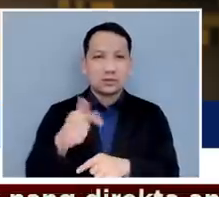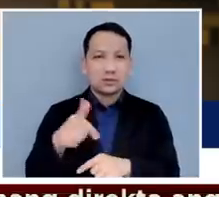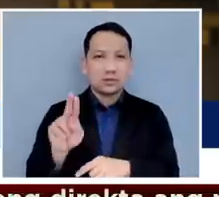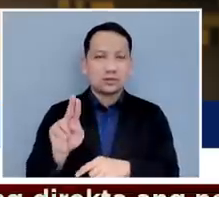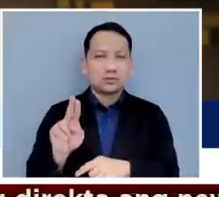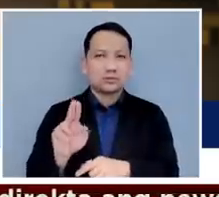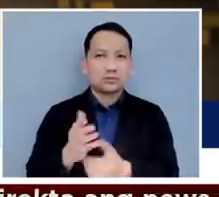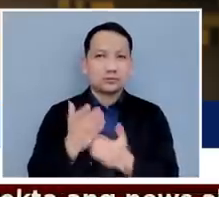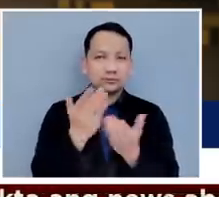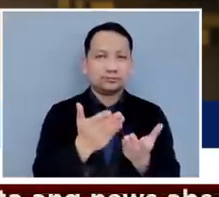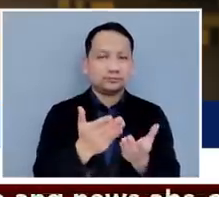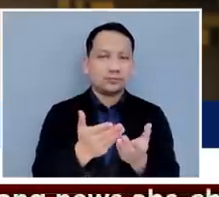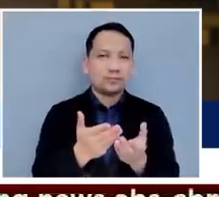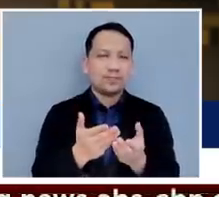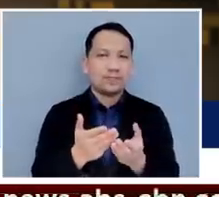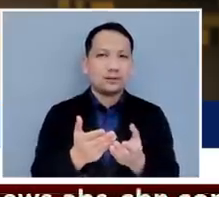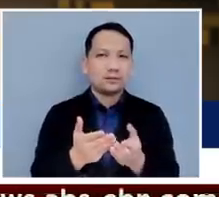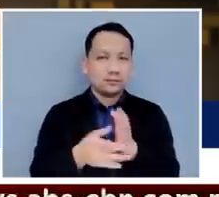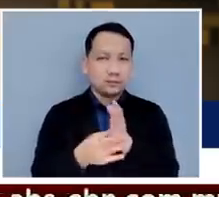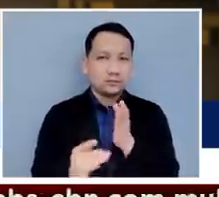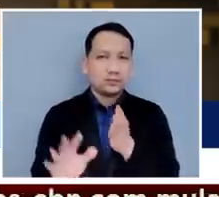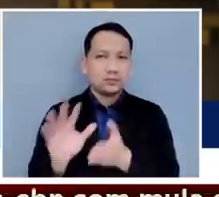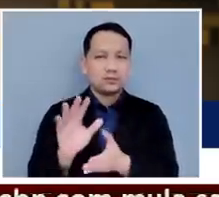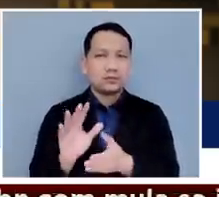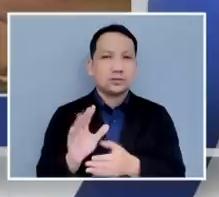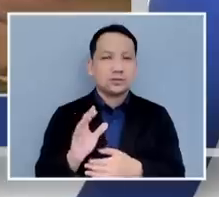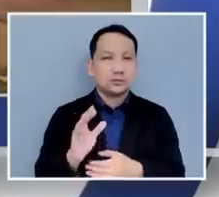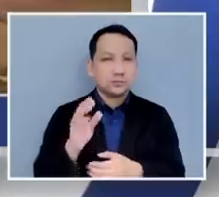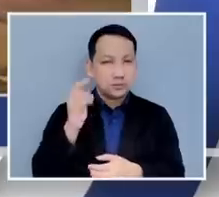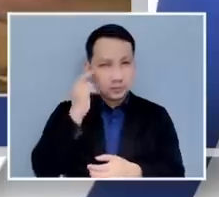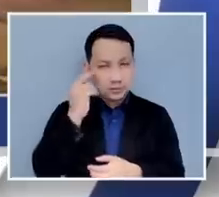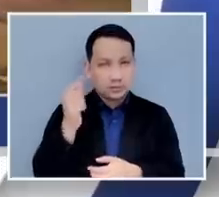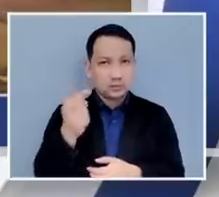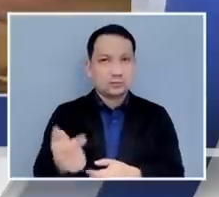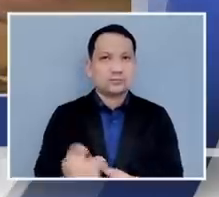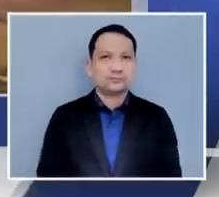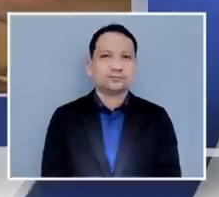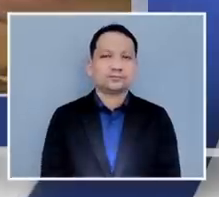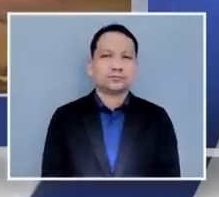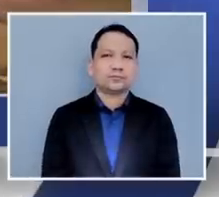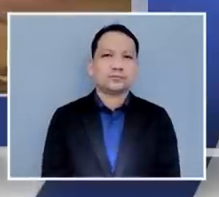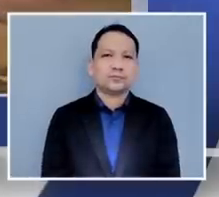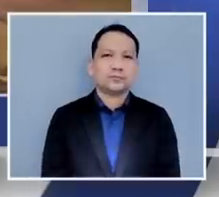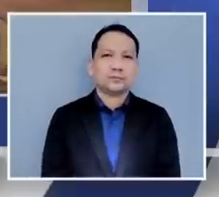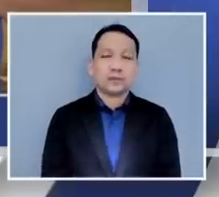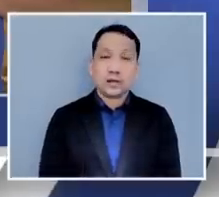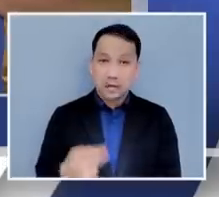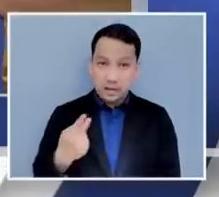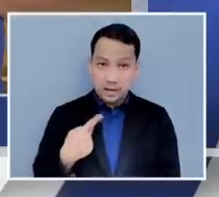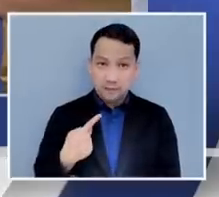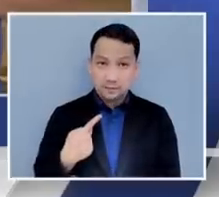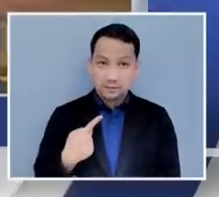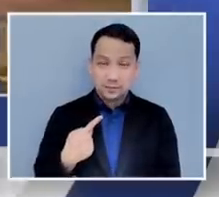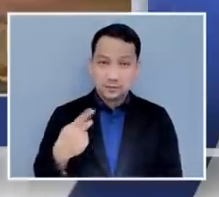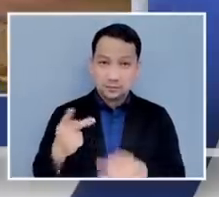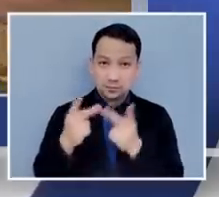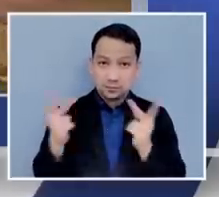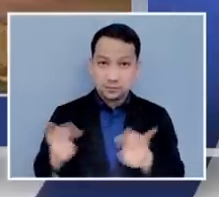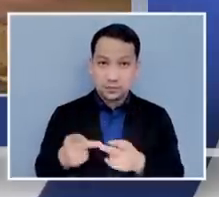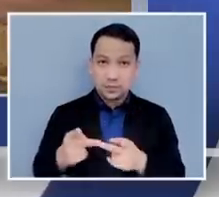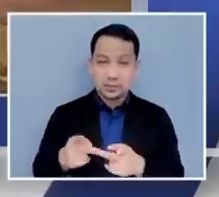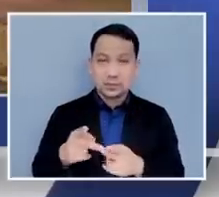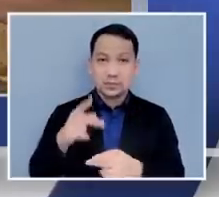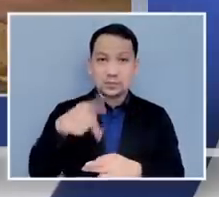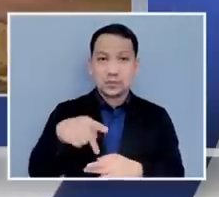units na naapektuhan ng oil spill, kabayan. So mayroon din mga lugar, halimbawa dyan sa amin sa Pola,